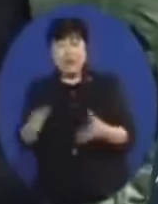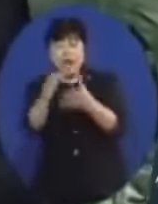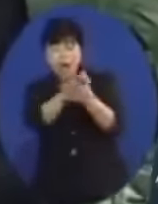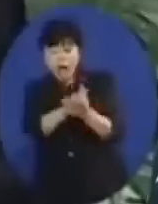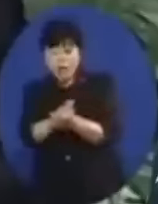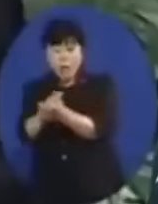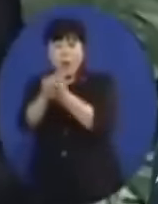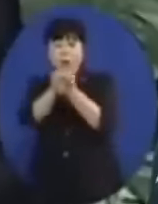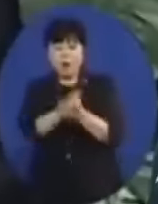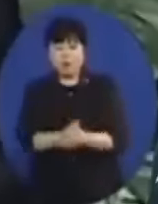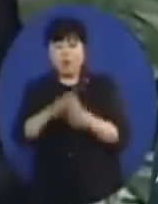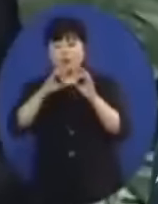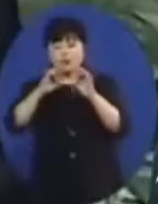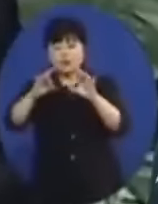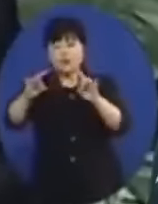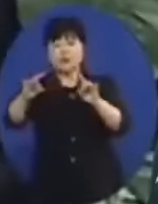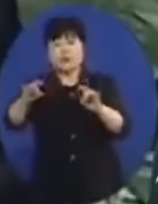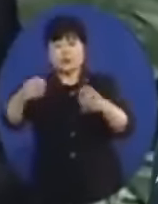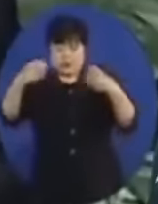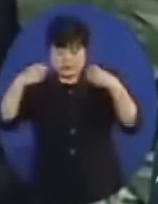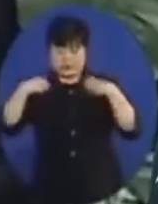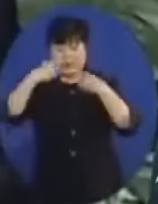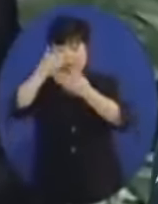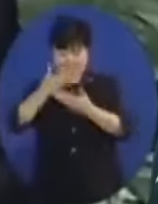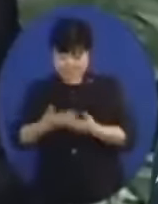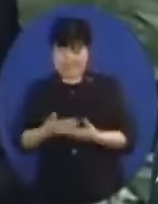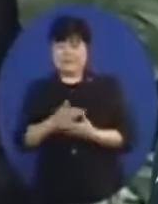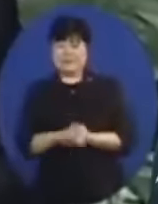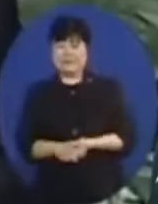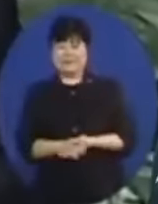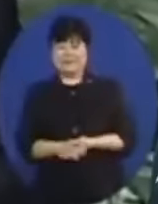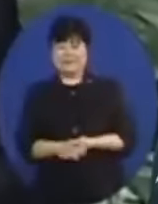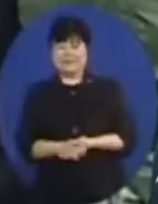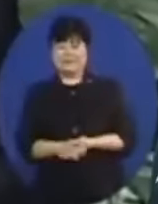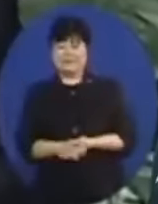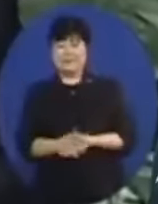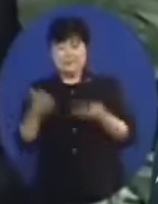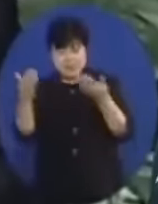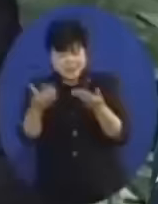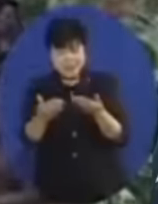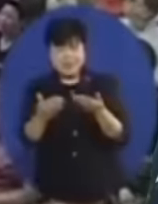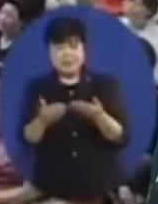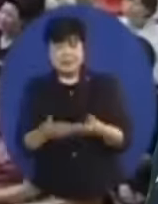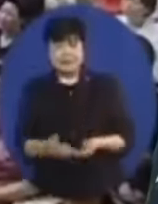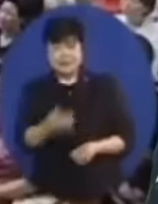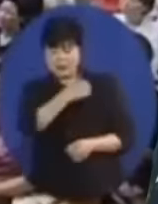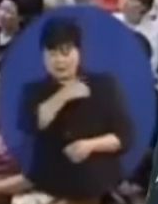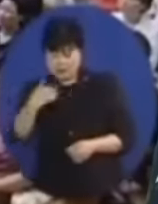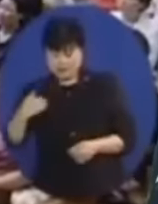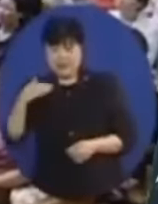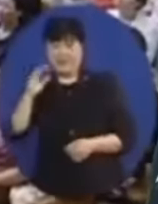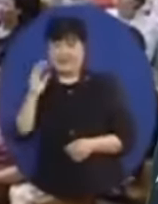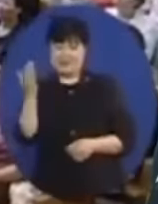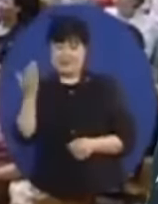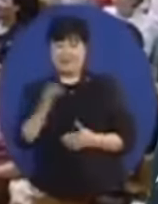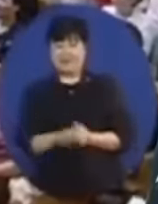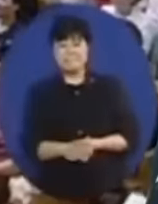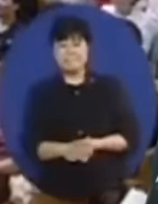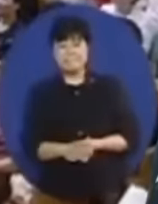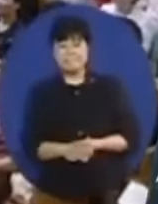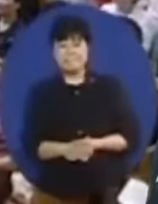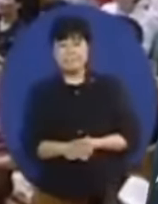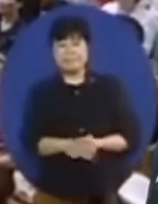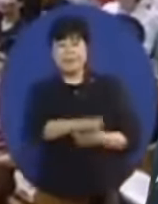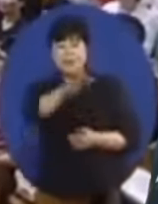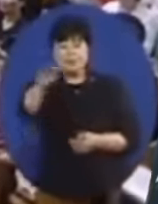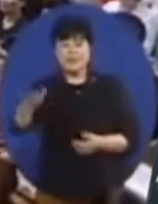화목하라고 전도하는 이 직책을 하나님께로부터 받았으므로 이 일을 끊임없이 우리는 해야 되는 것입니다.